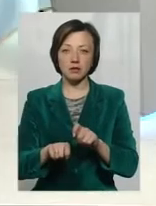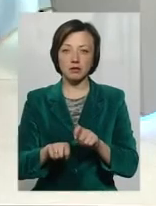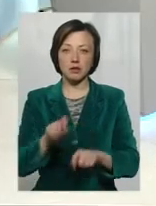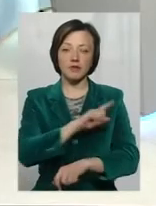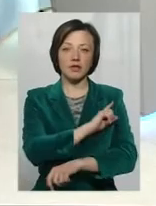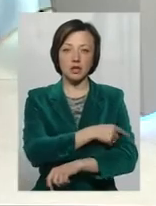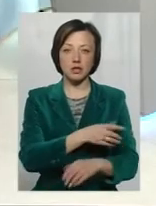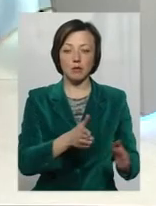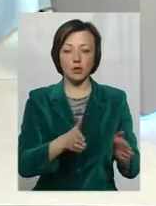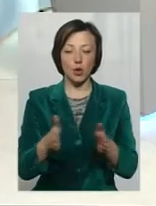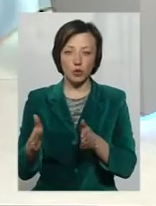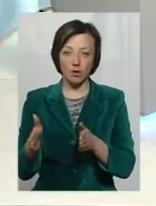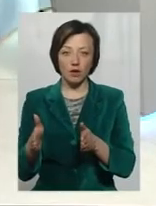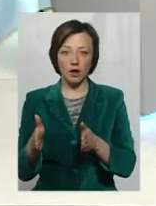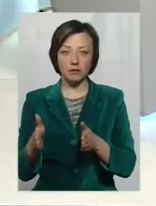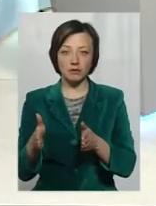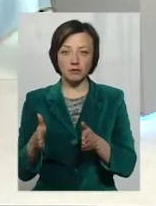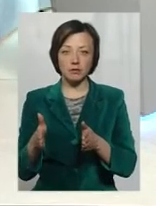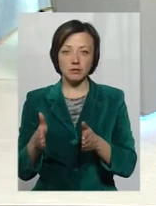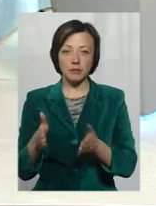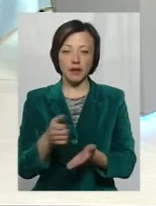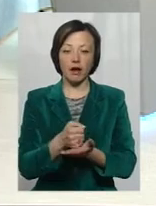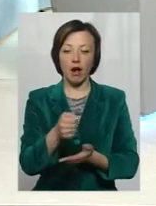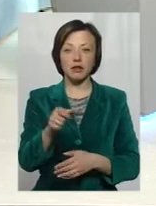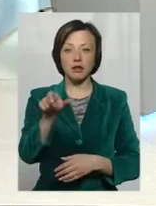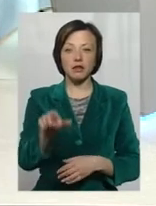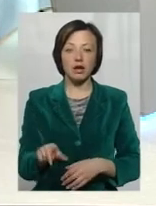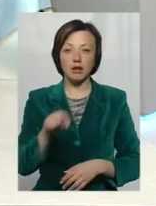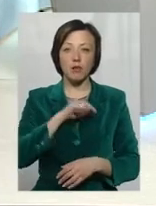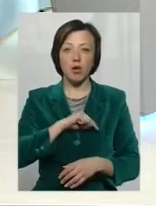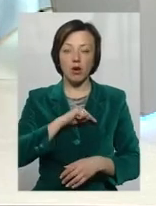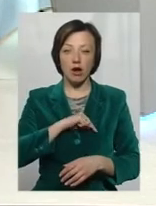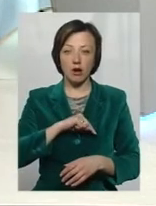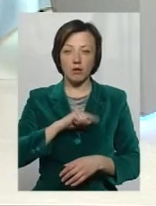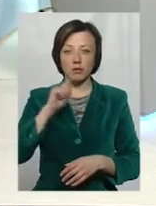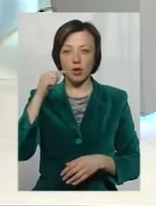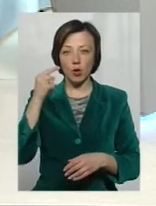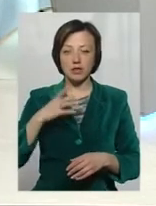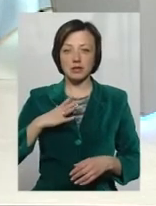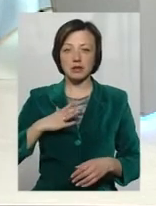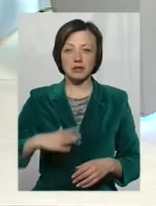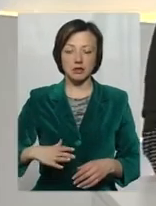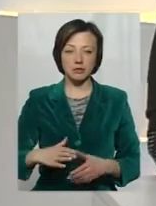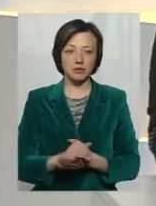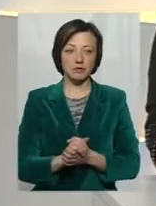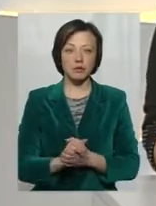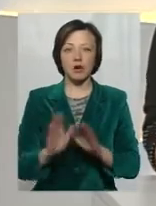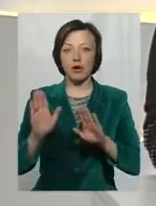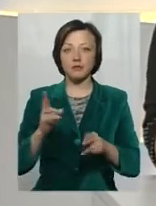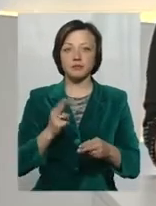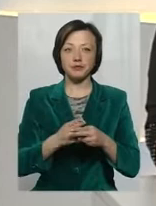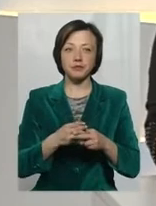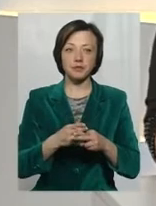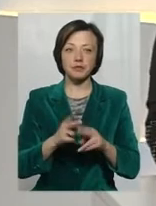фізична підготовка відповідно кандидата і морально-психологічна стійкість. На пане протязі... Вікторе, я вас переб'ю,